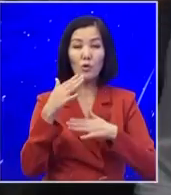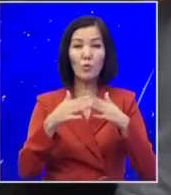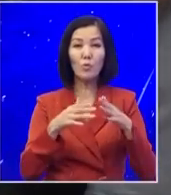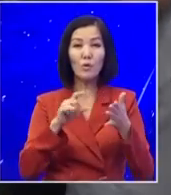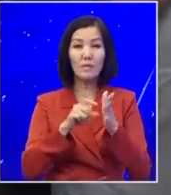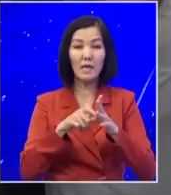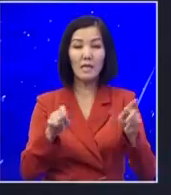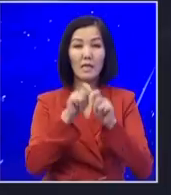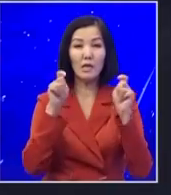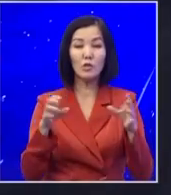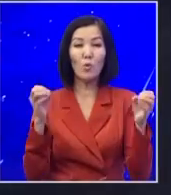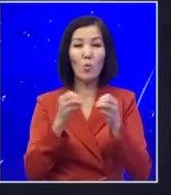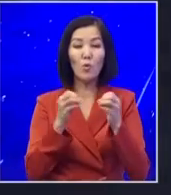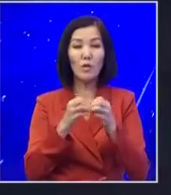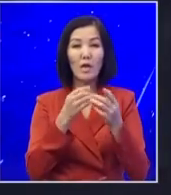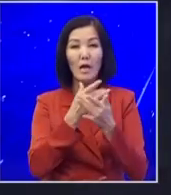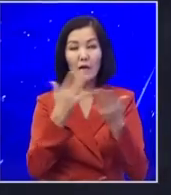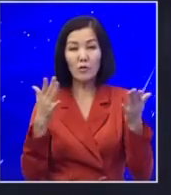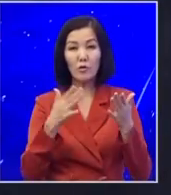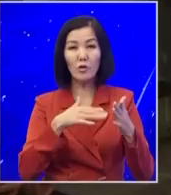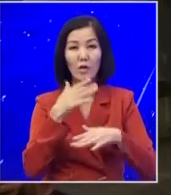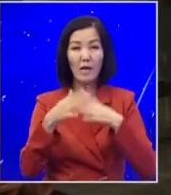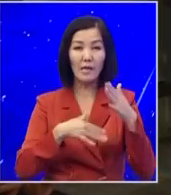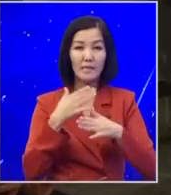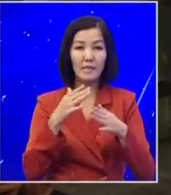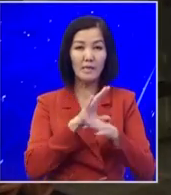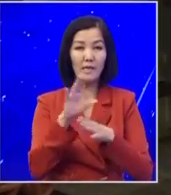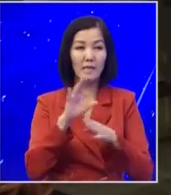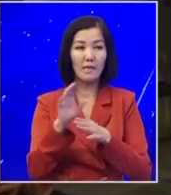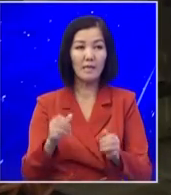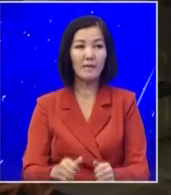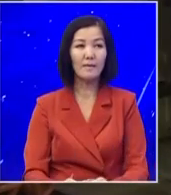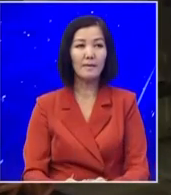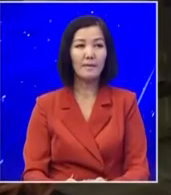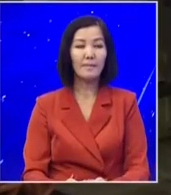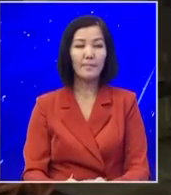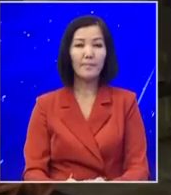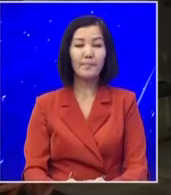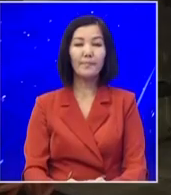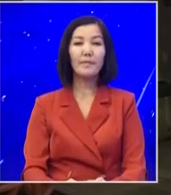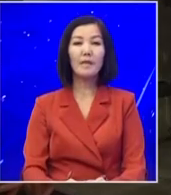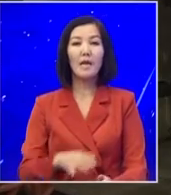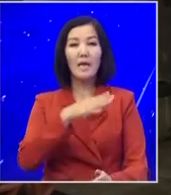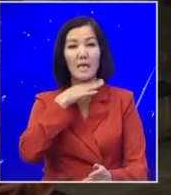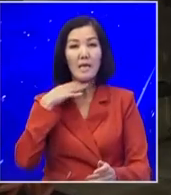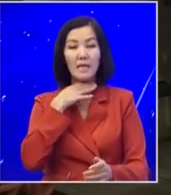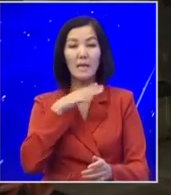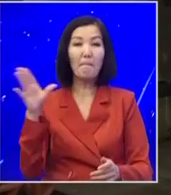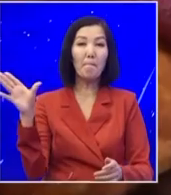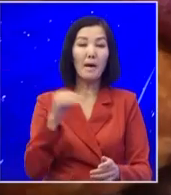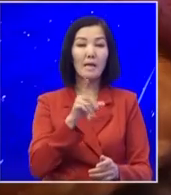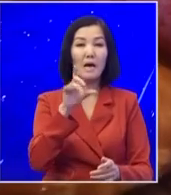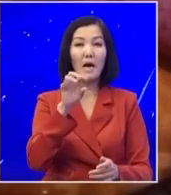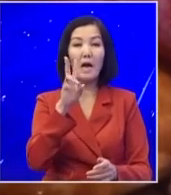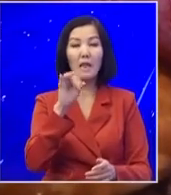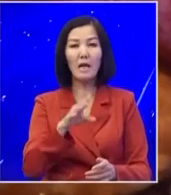Мұнда 10 түрлі ет өнімдері әзірленеді. Мы работаем без свинины, без сои, без добавок. Өнімдердің барлығы халал. Шошқа етін, соя